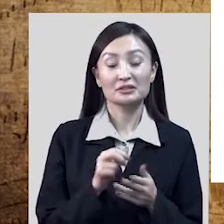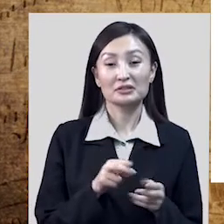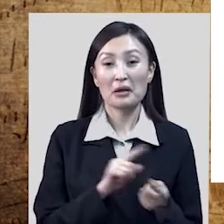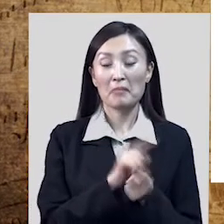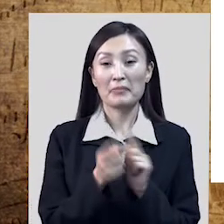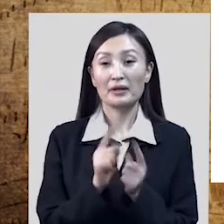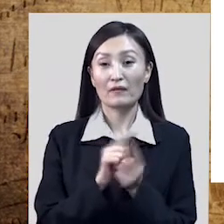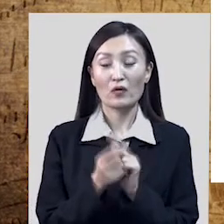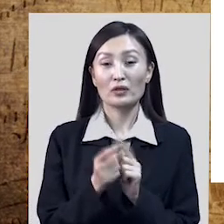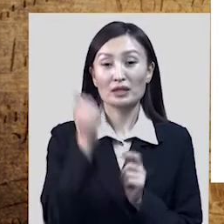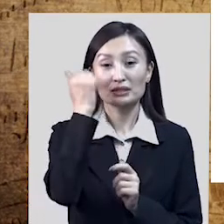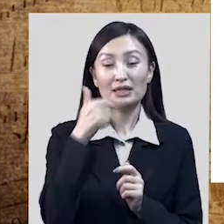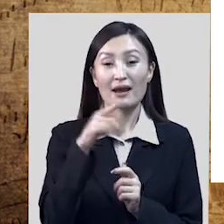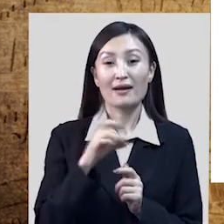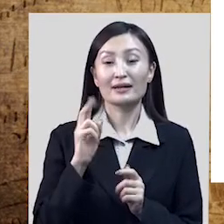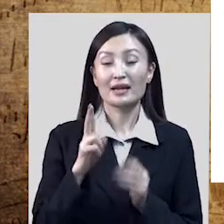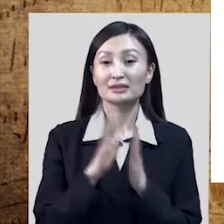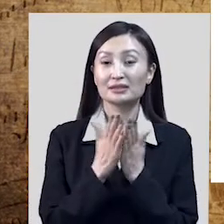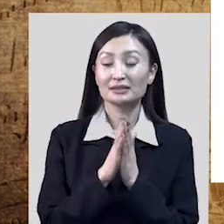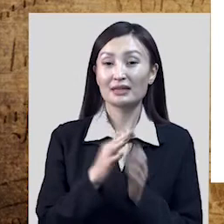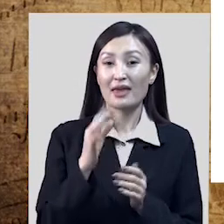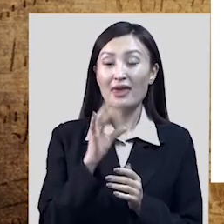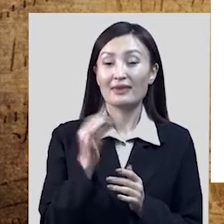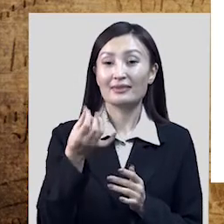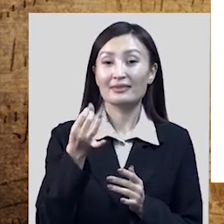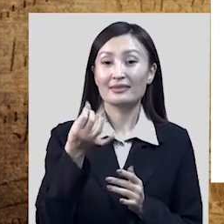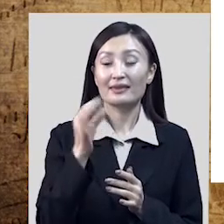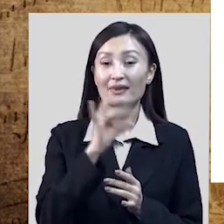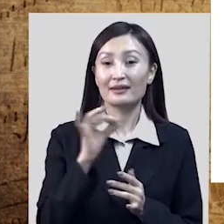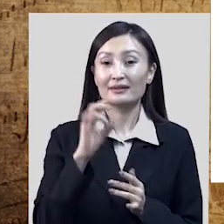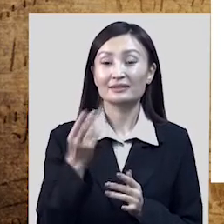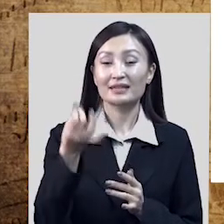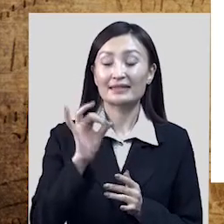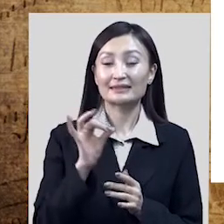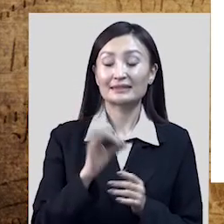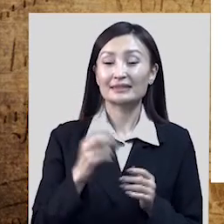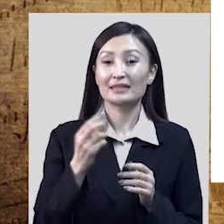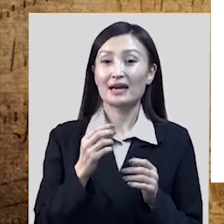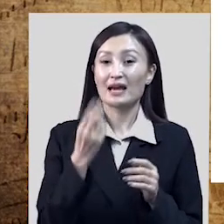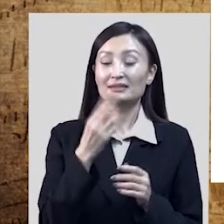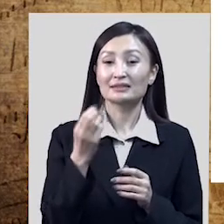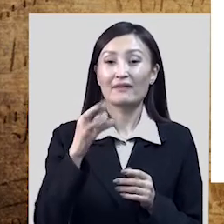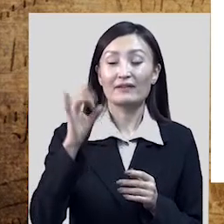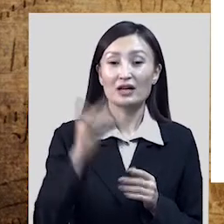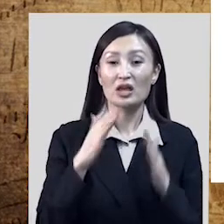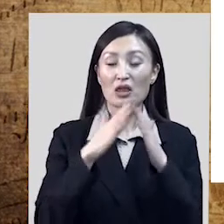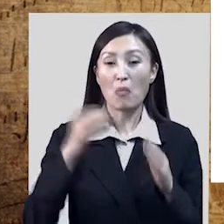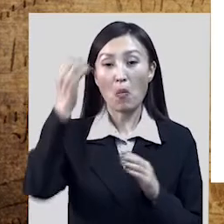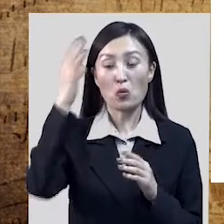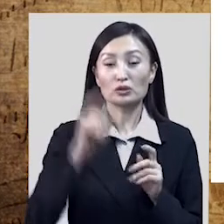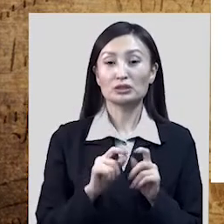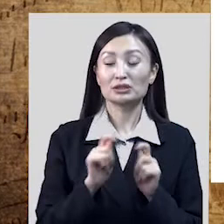древнегреческих книг использовали индийские цифры создали обсерватории больнице дома мудрости